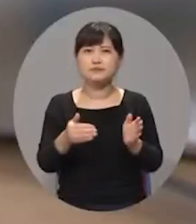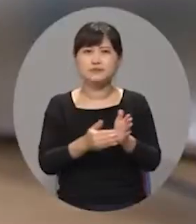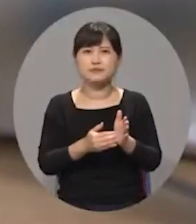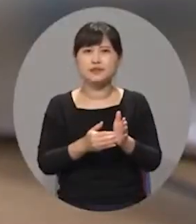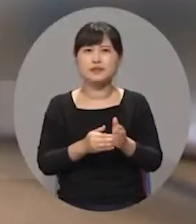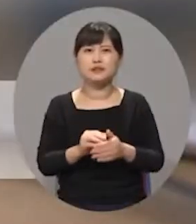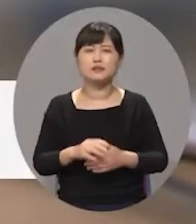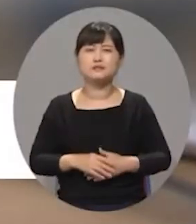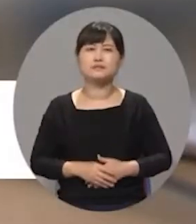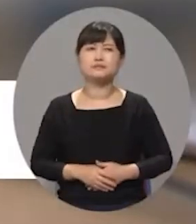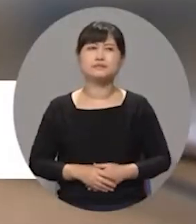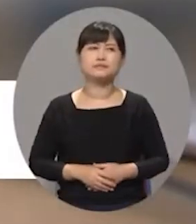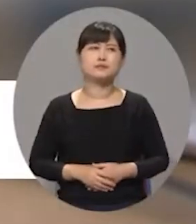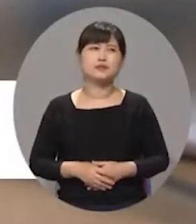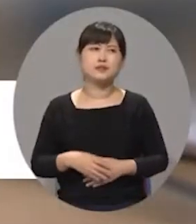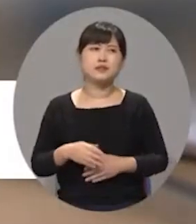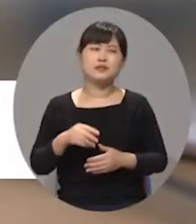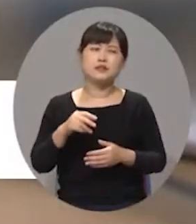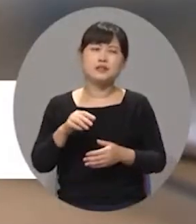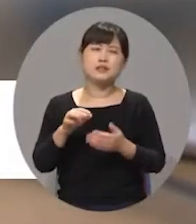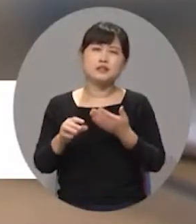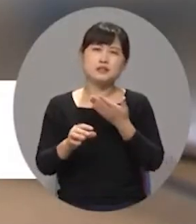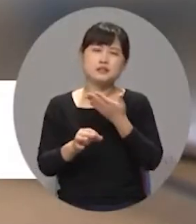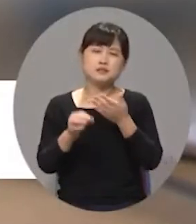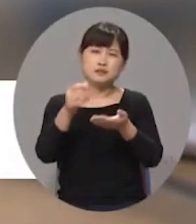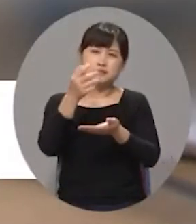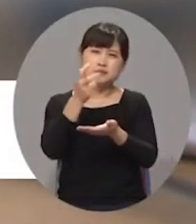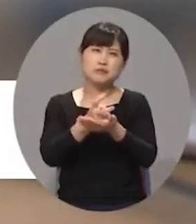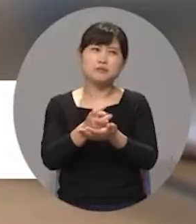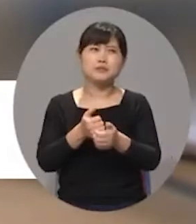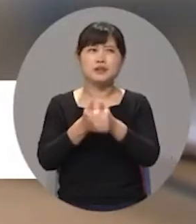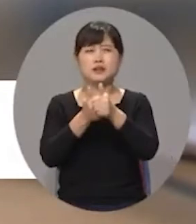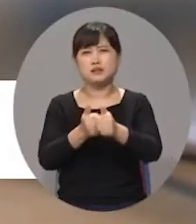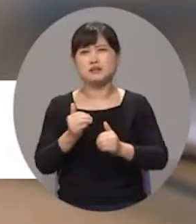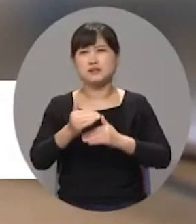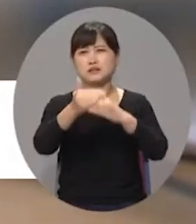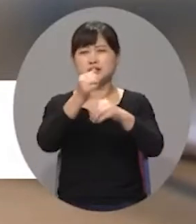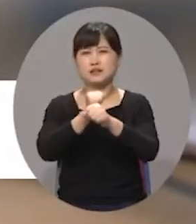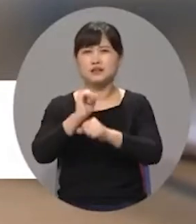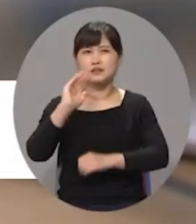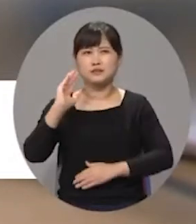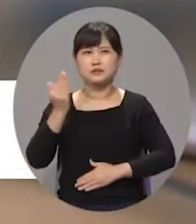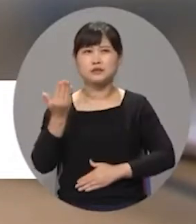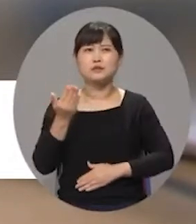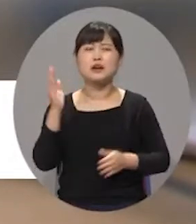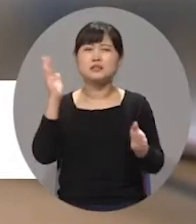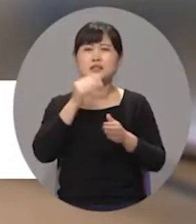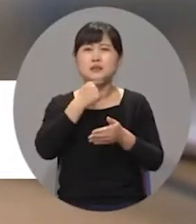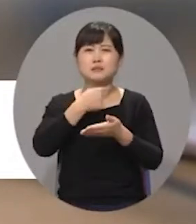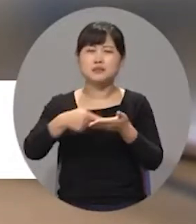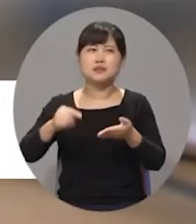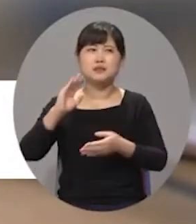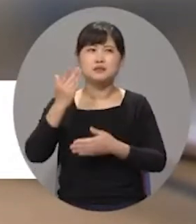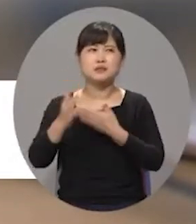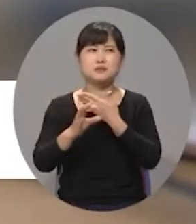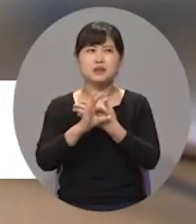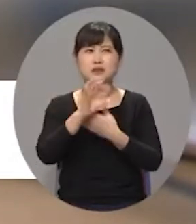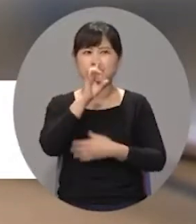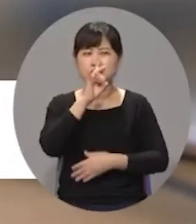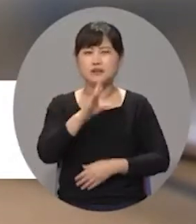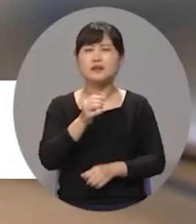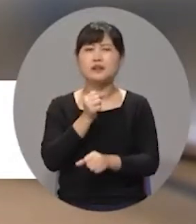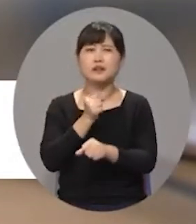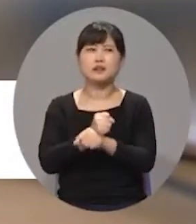지침에 따라서 진행할 수밖에 없는 그런 상황이고요. 학생들에게 피해가 가면 안 되겠다라고 해서 옮겨갈 수 있는